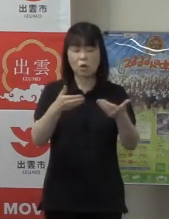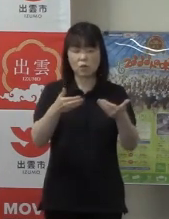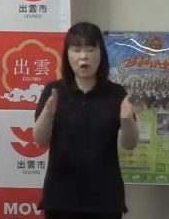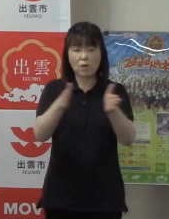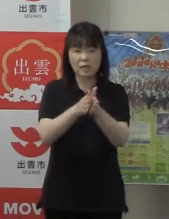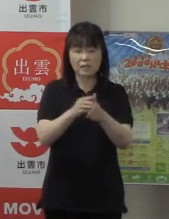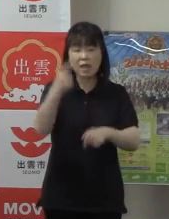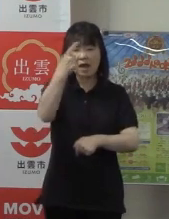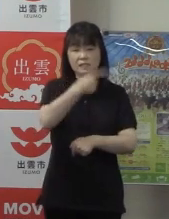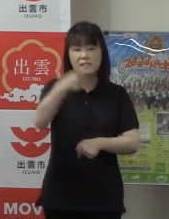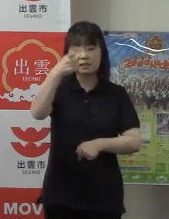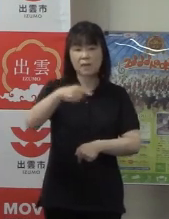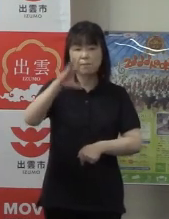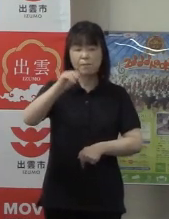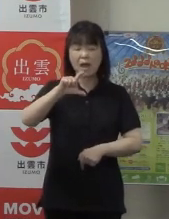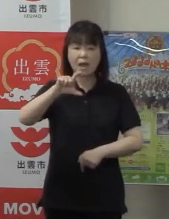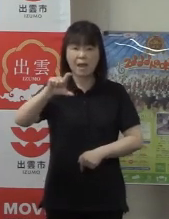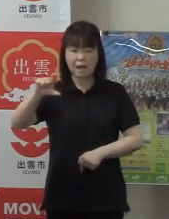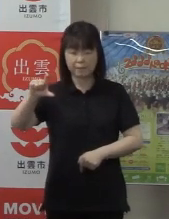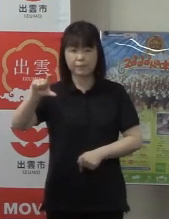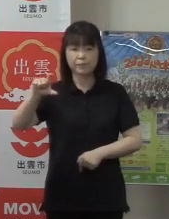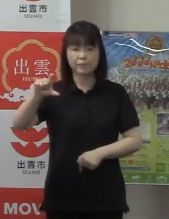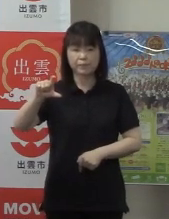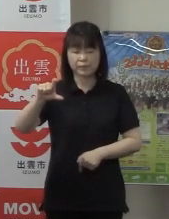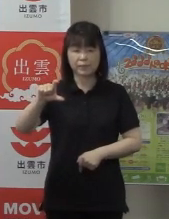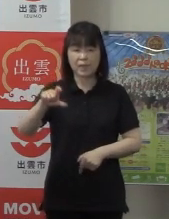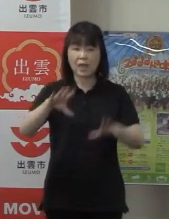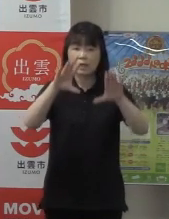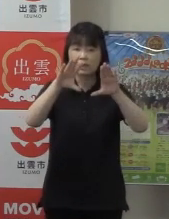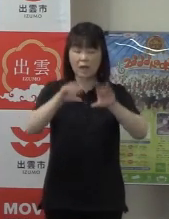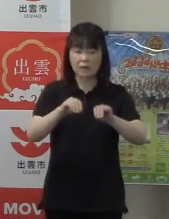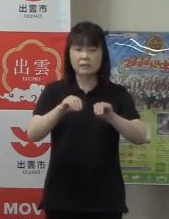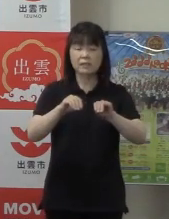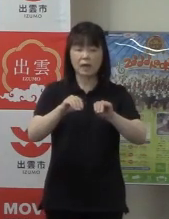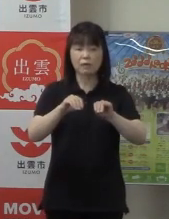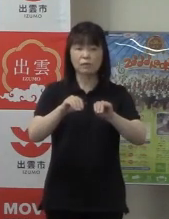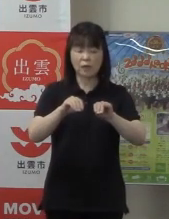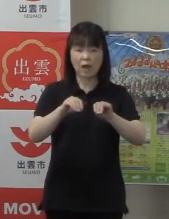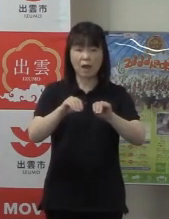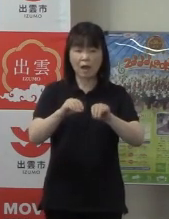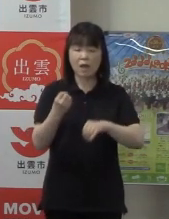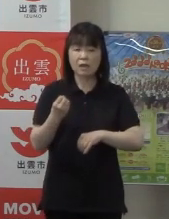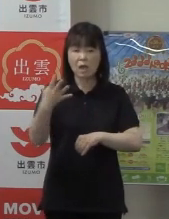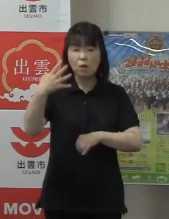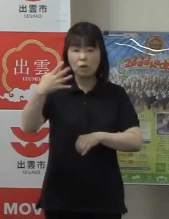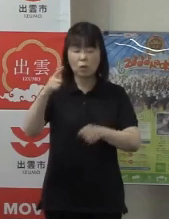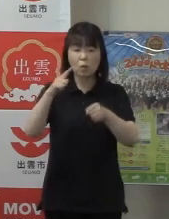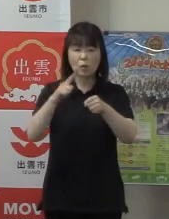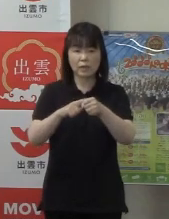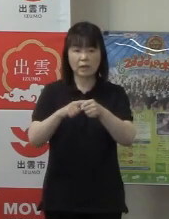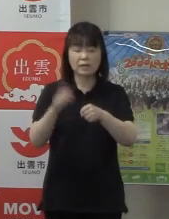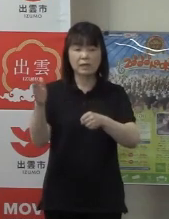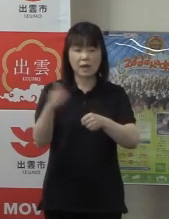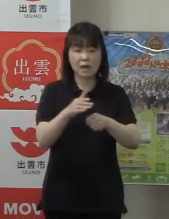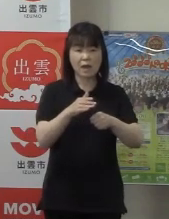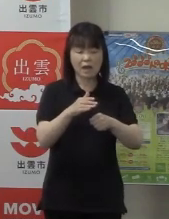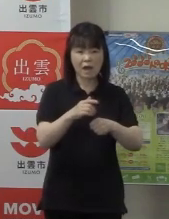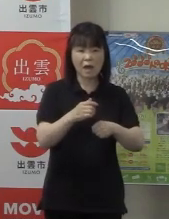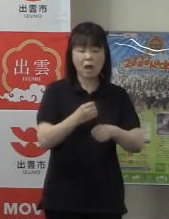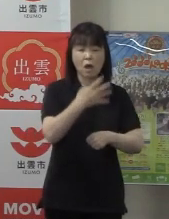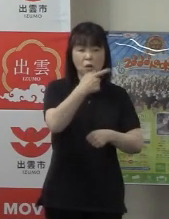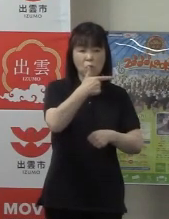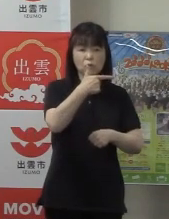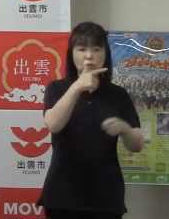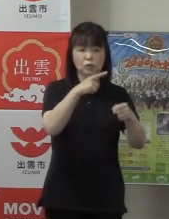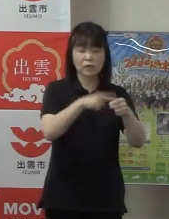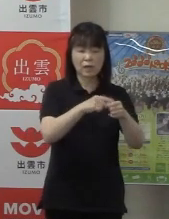円計上しております。この解体にかかる事業期間は令和4年から6年度、総事